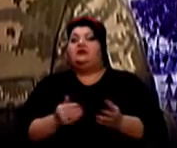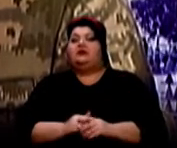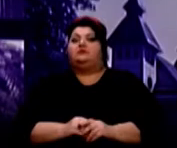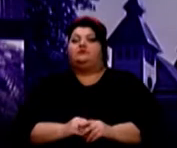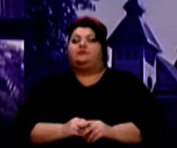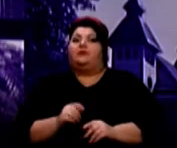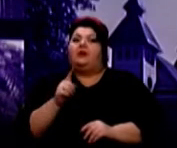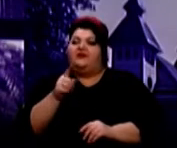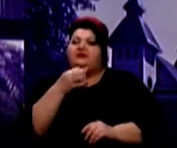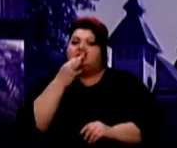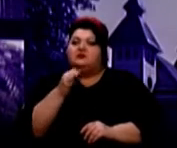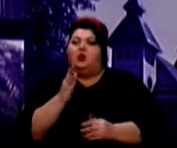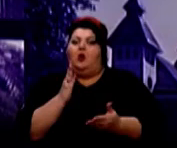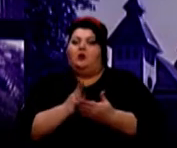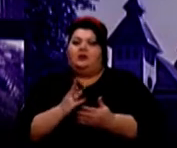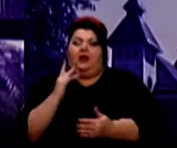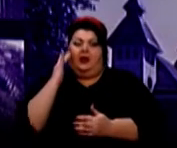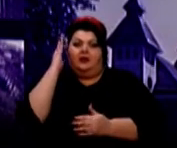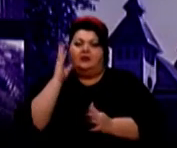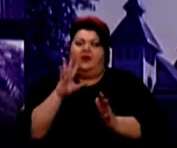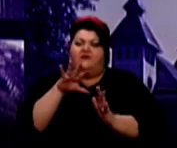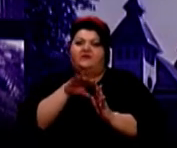є ідея вести посаду інспектора з